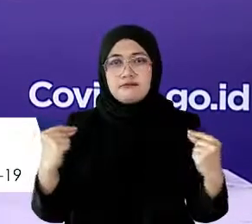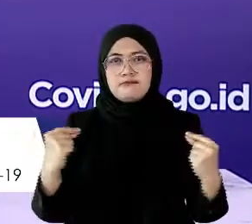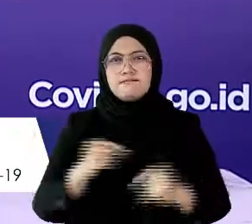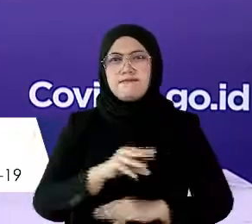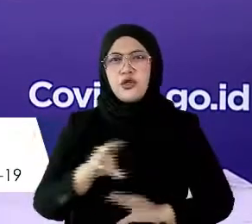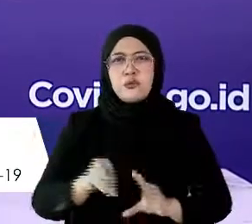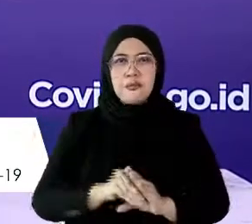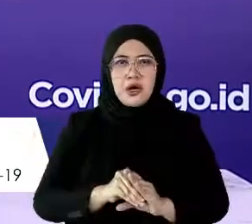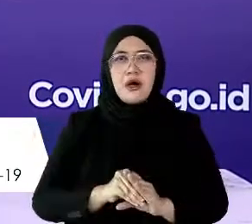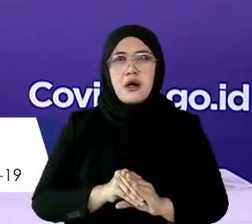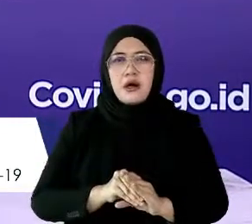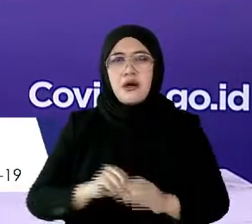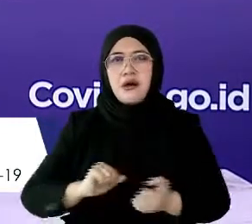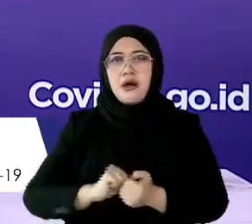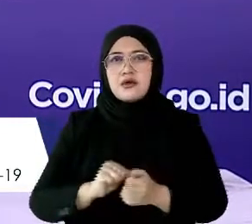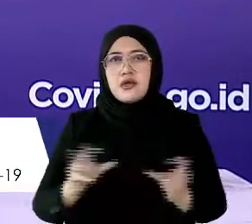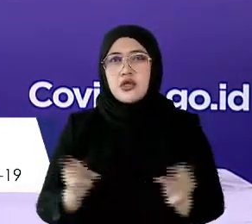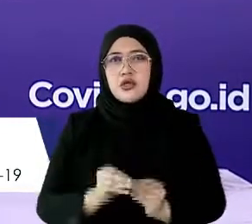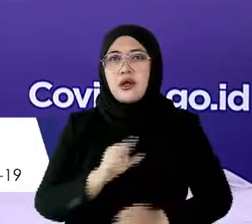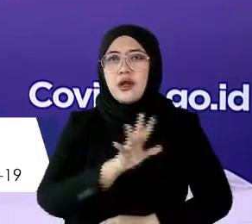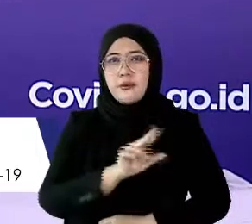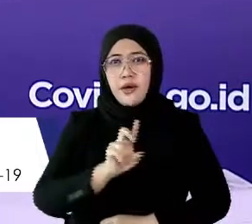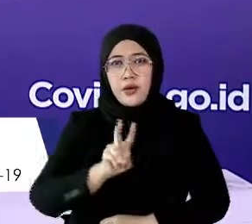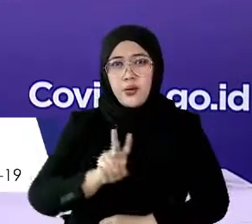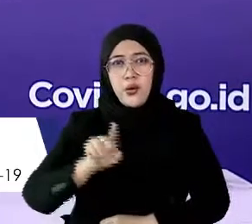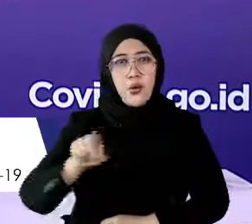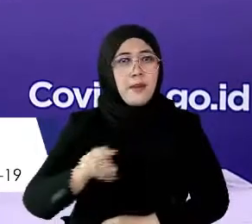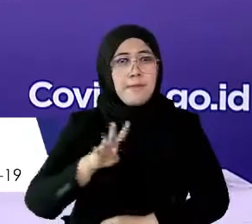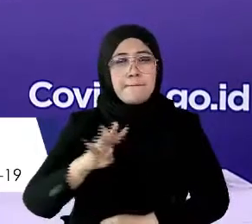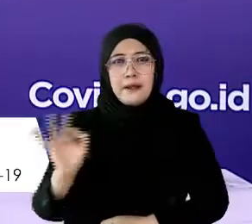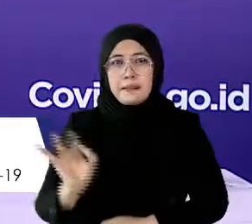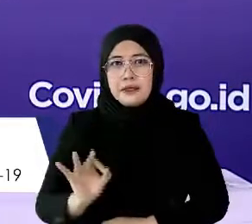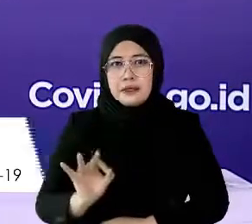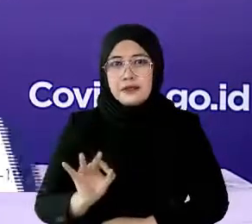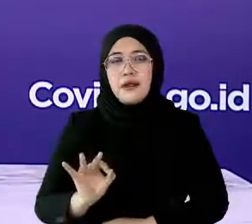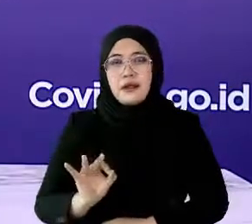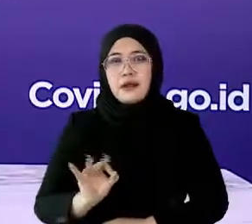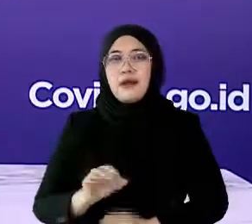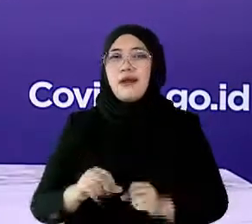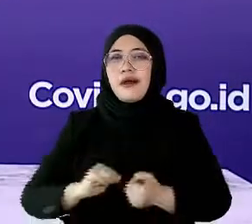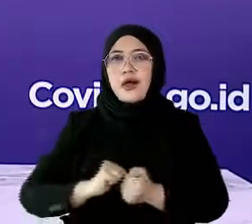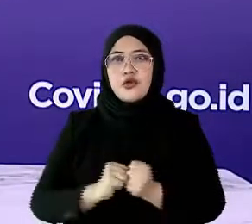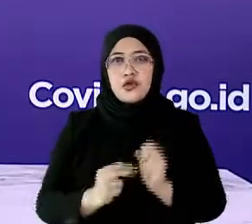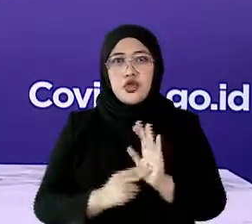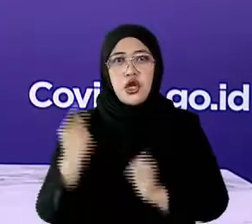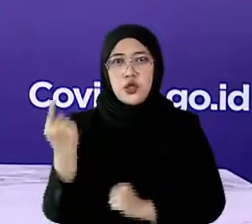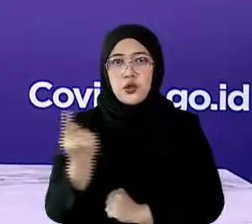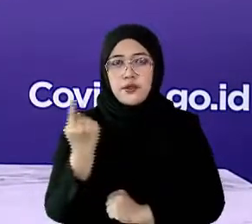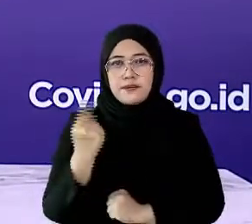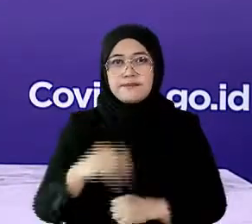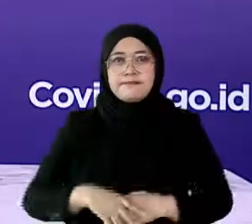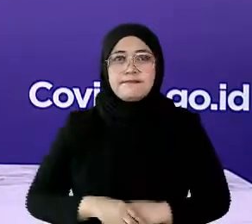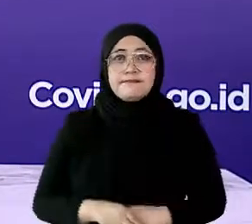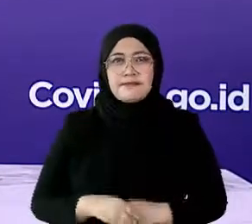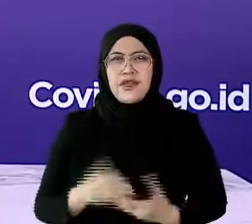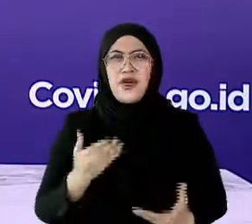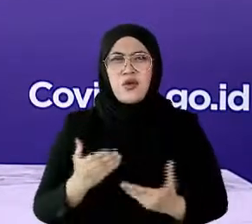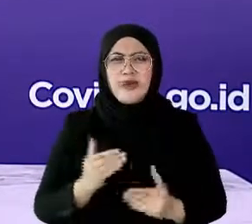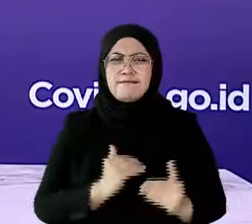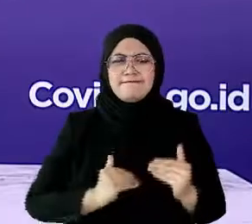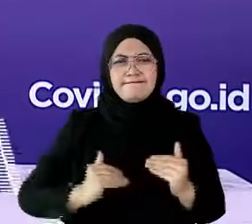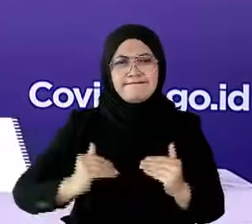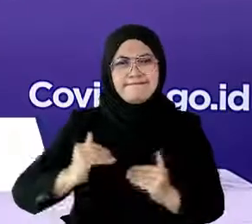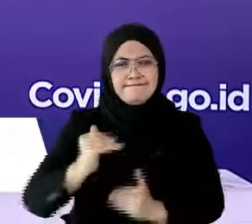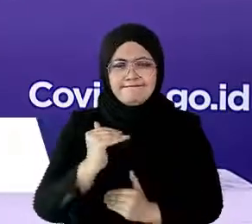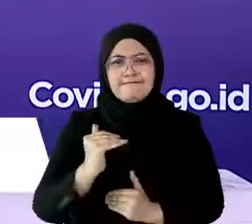berkontribusi terhadap 52,4 persen kasus nasional dan diperkirakan akan ada kenaikan